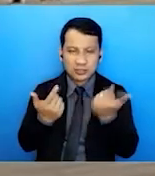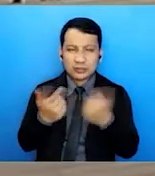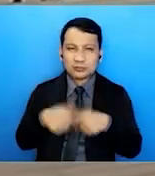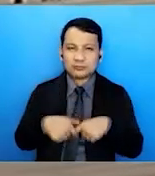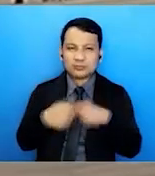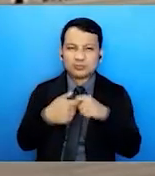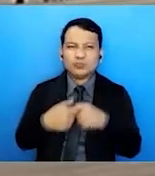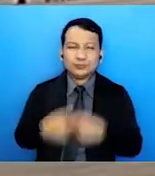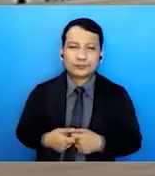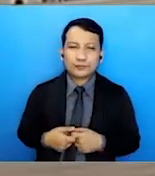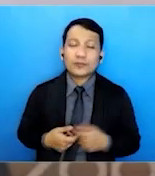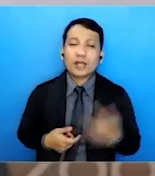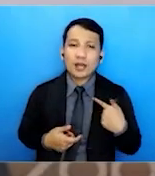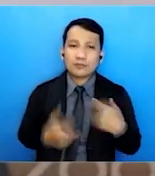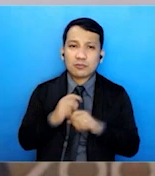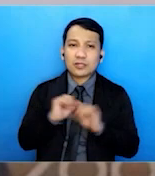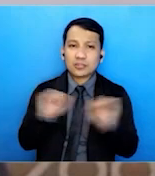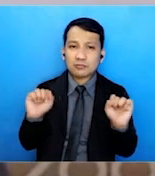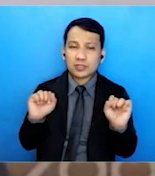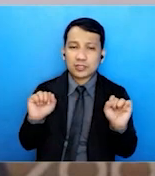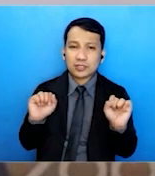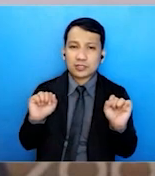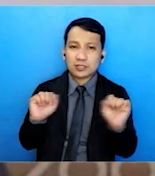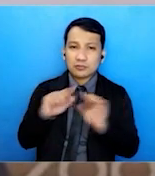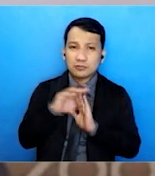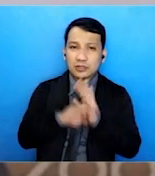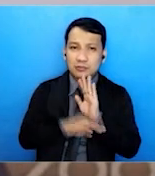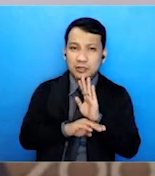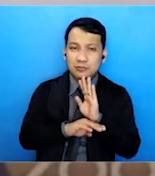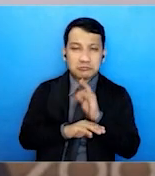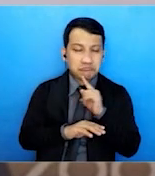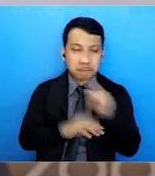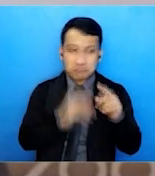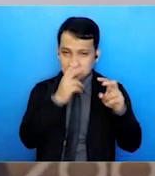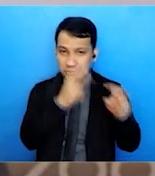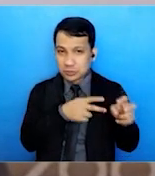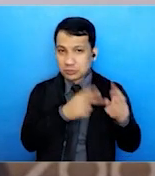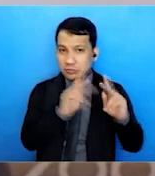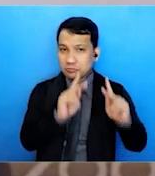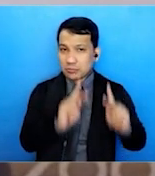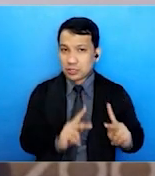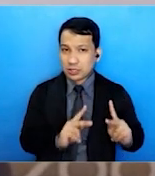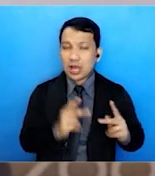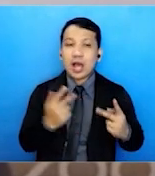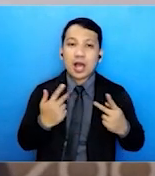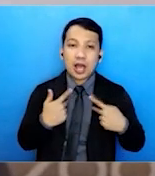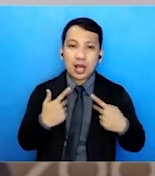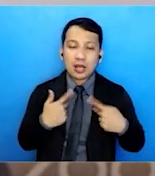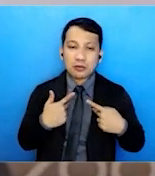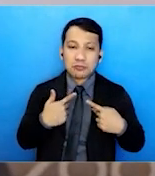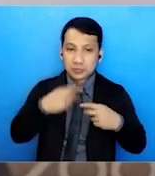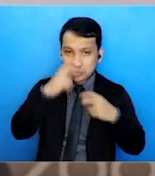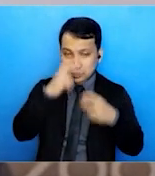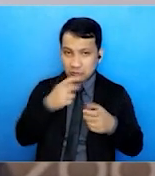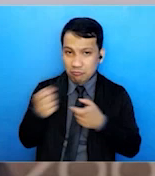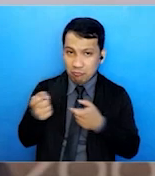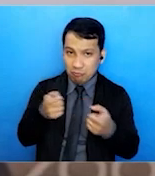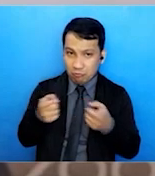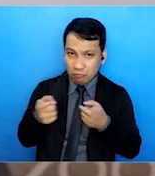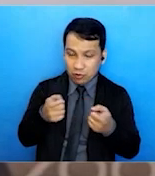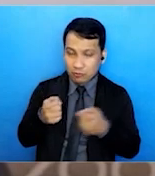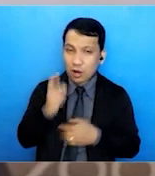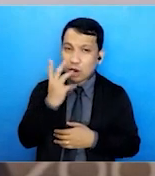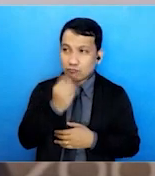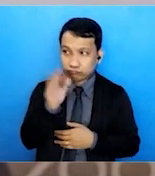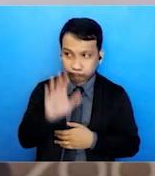mga safeguards po tayo. Hindi man natin i-restrict ang isang bansa, meron po tayong strict border control kung saan lahat